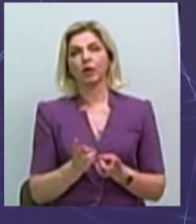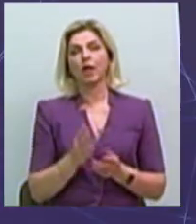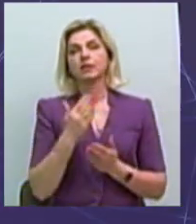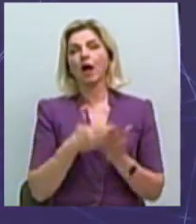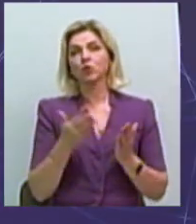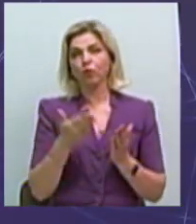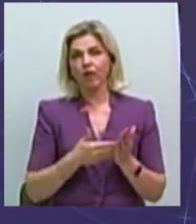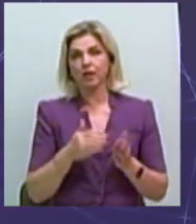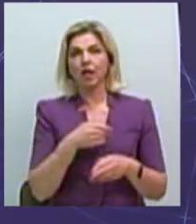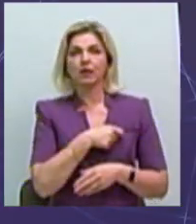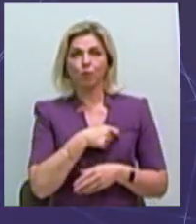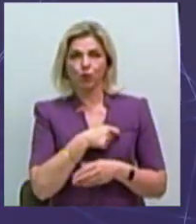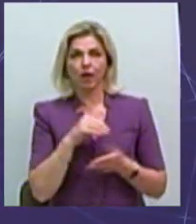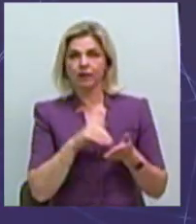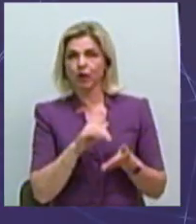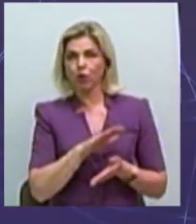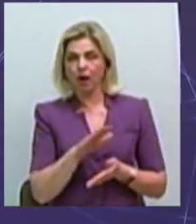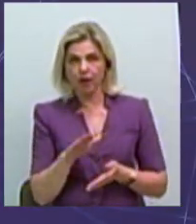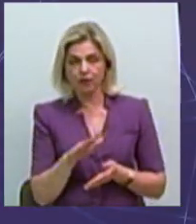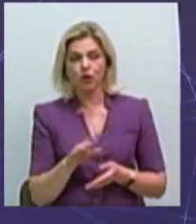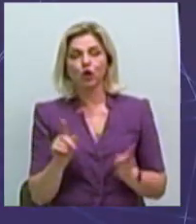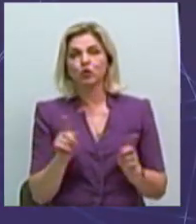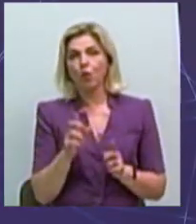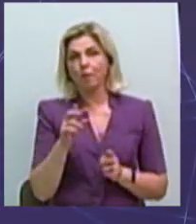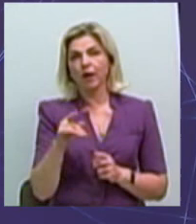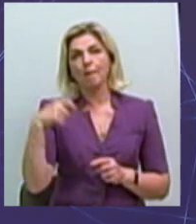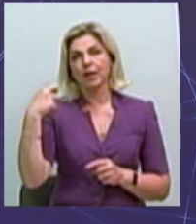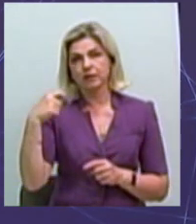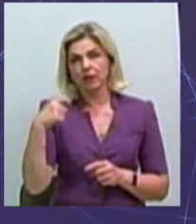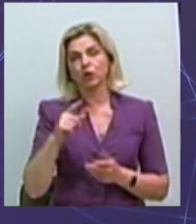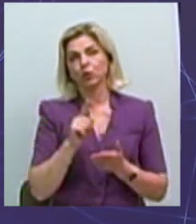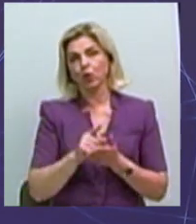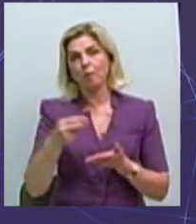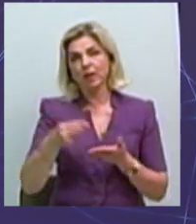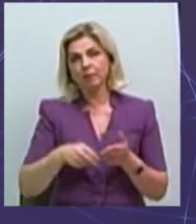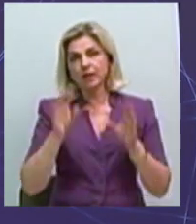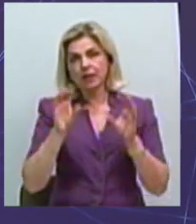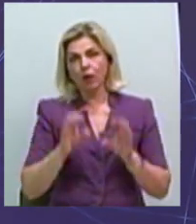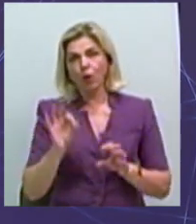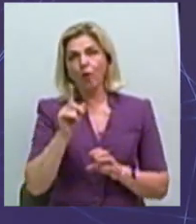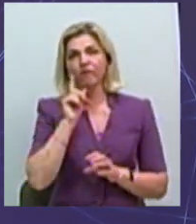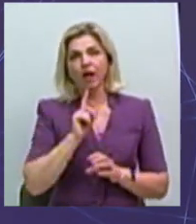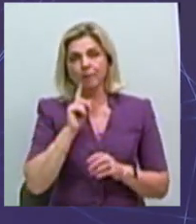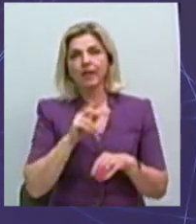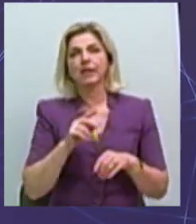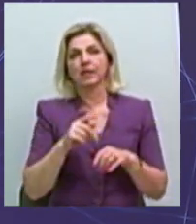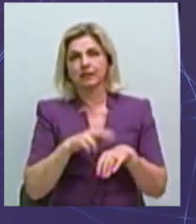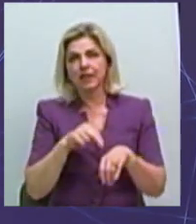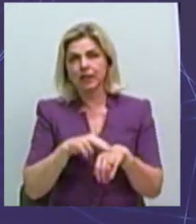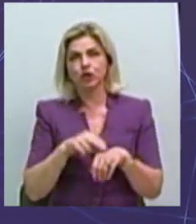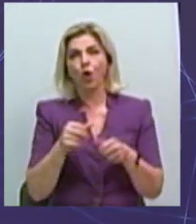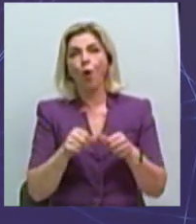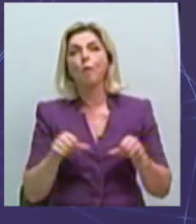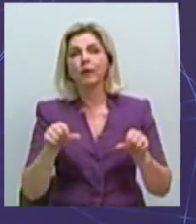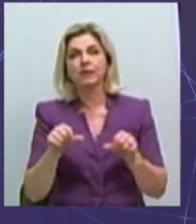скасувати депутатську недоторканність, що президент врешті должен підписати закон про тимчасові слідчі комісії. Крім того,